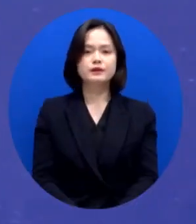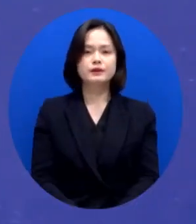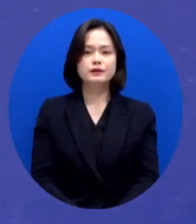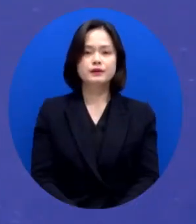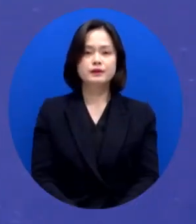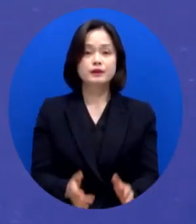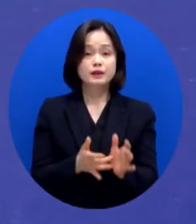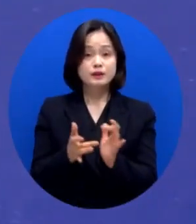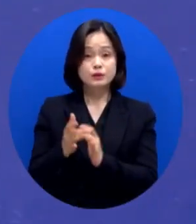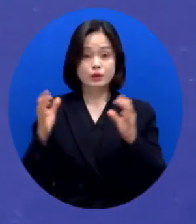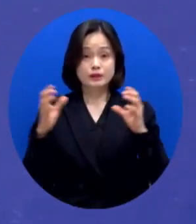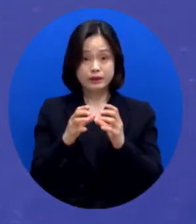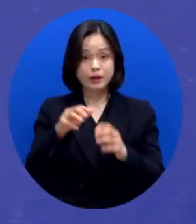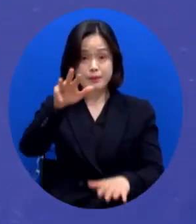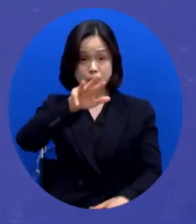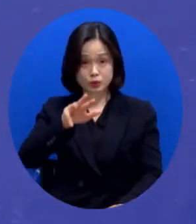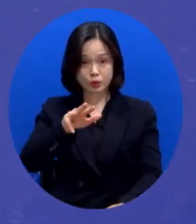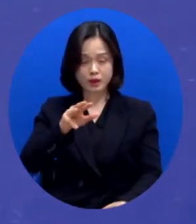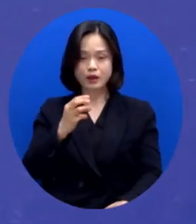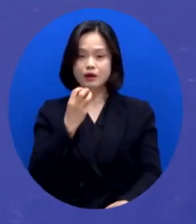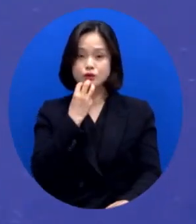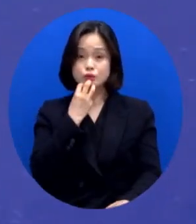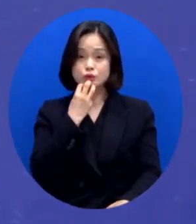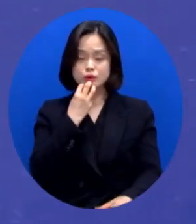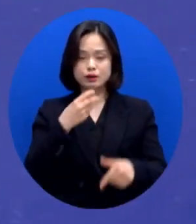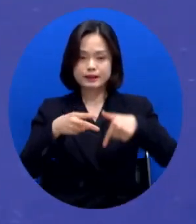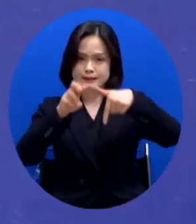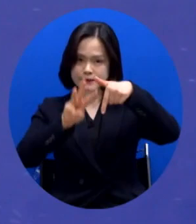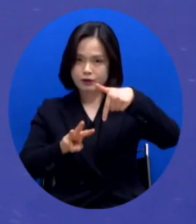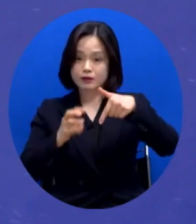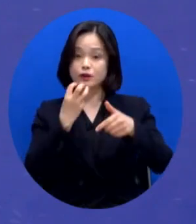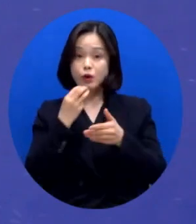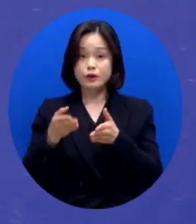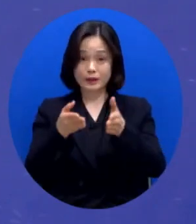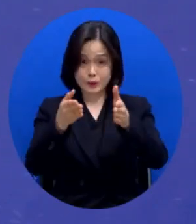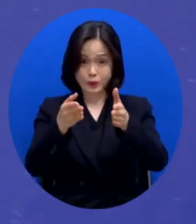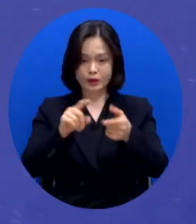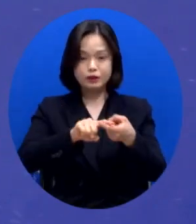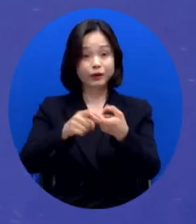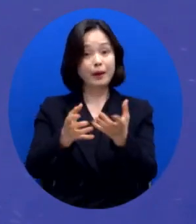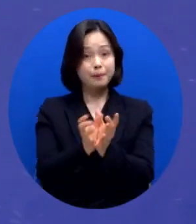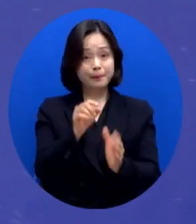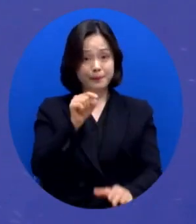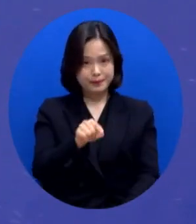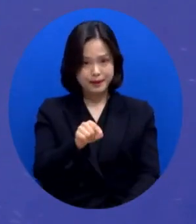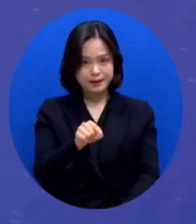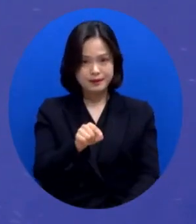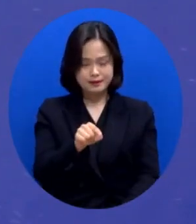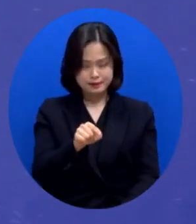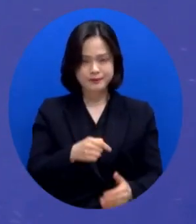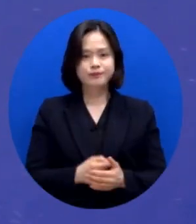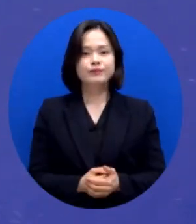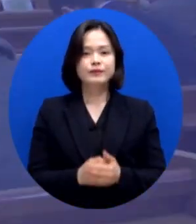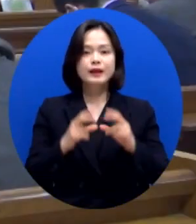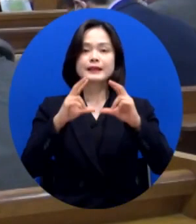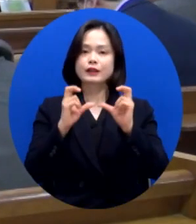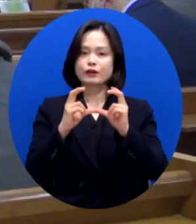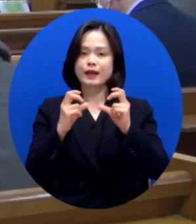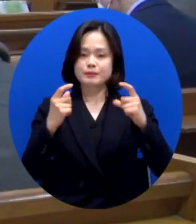대한예수교장로회 합동총회 수도권 장로회 연합회가 성남지역 회복과 세움을 위한 예배와 기도회를 가졌습니다.